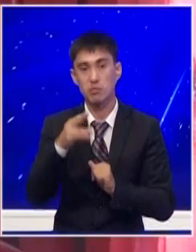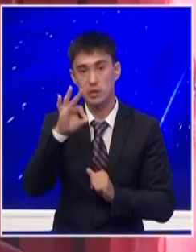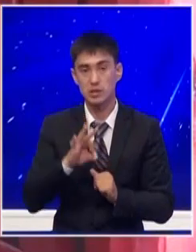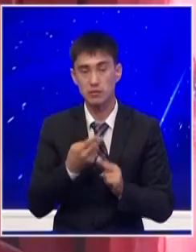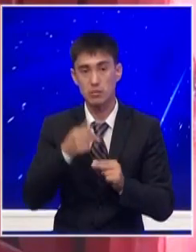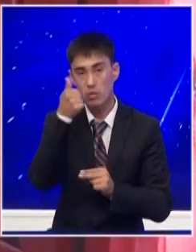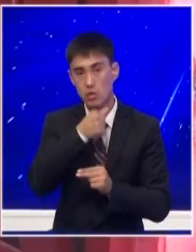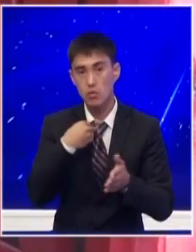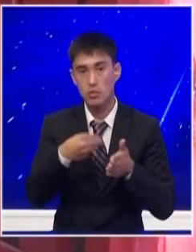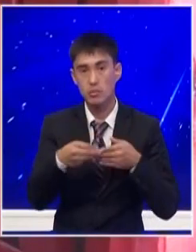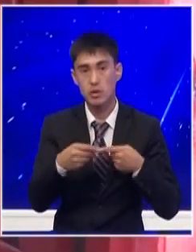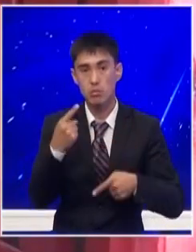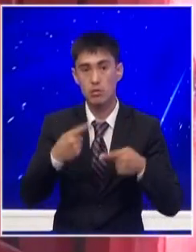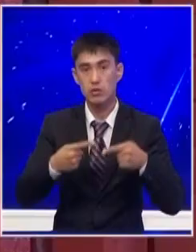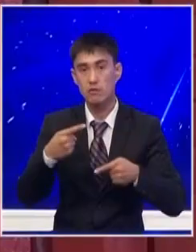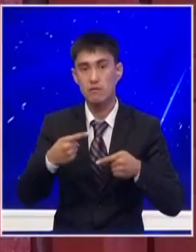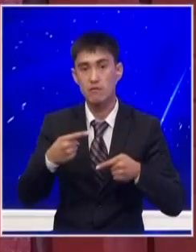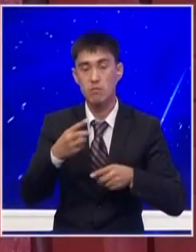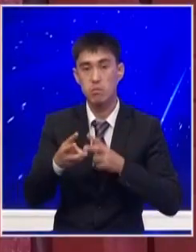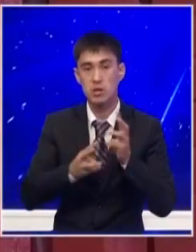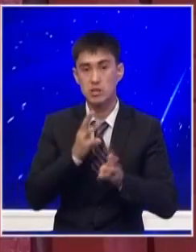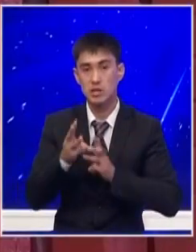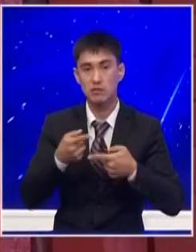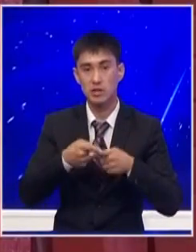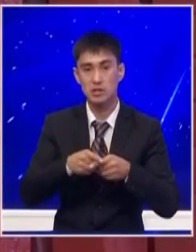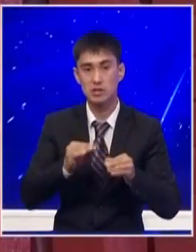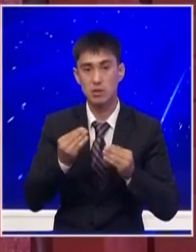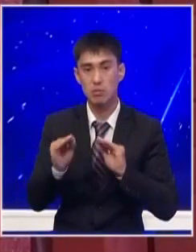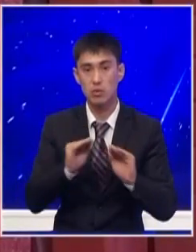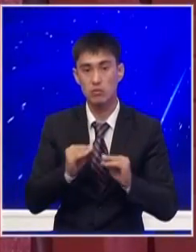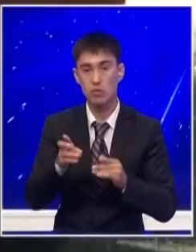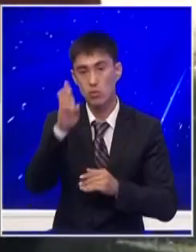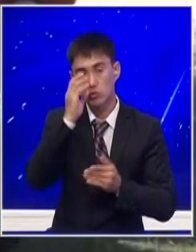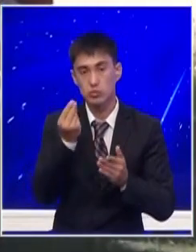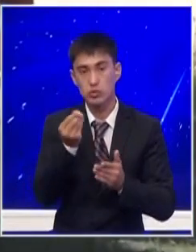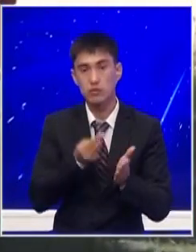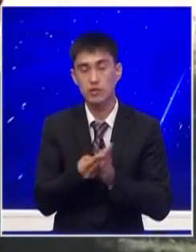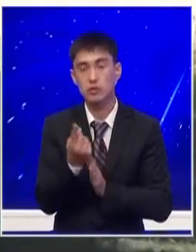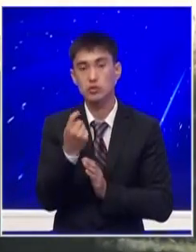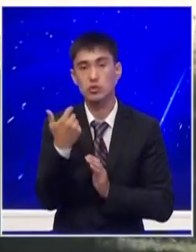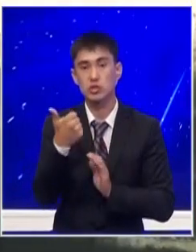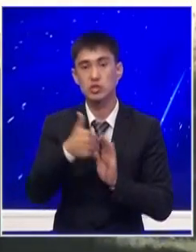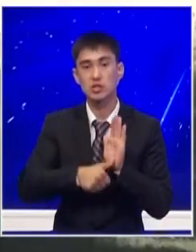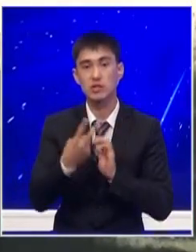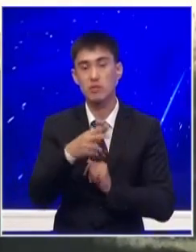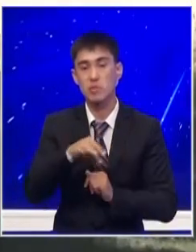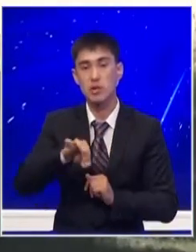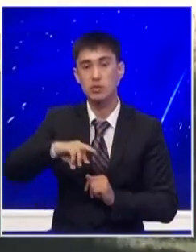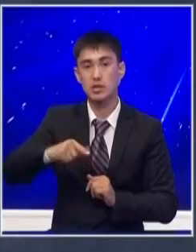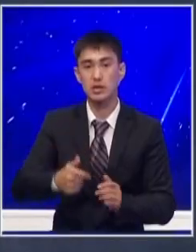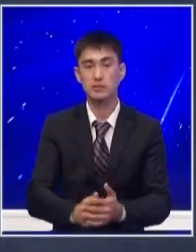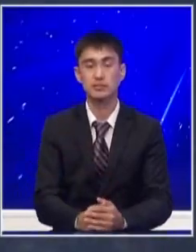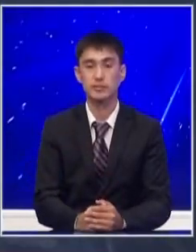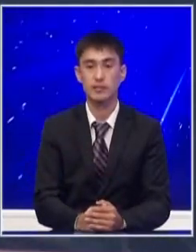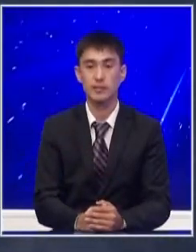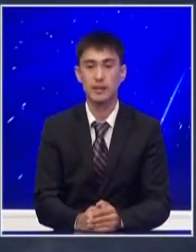году на приобретение противопожарного транспорта и оборудования из государственного бюджета выделено 162 миллиона тенге.